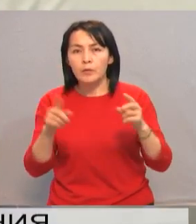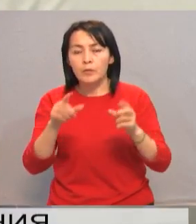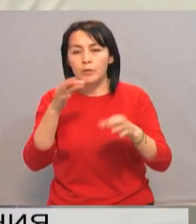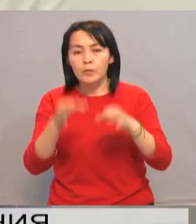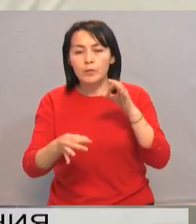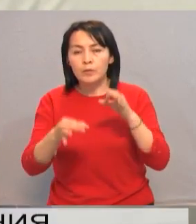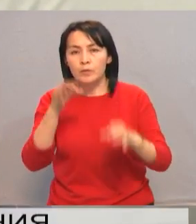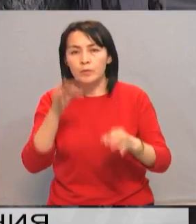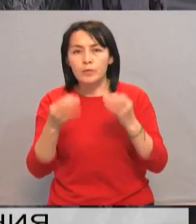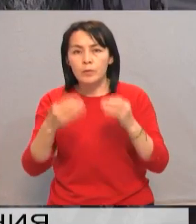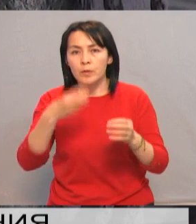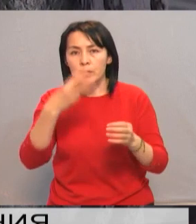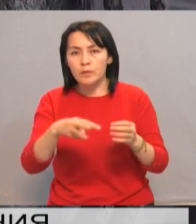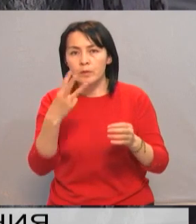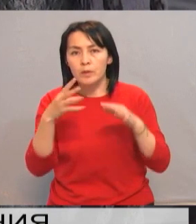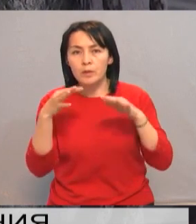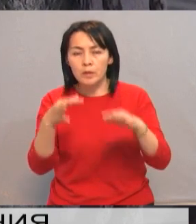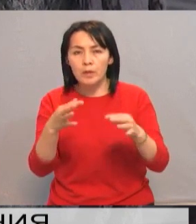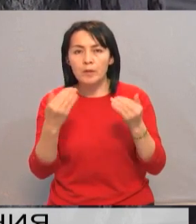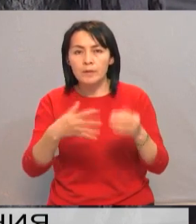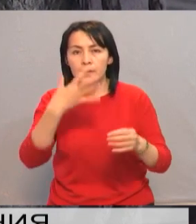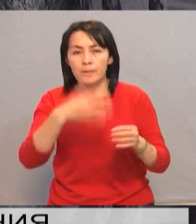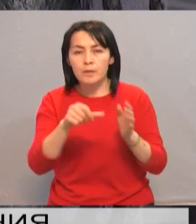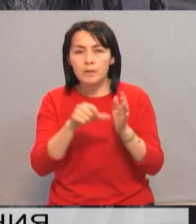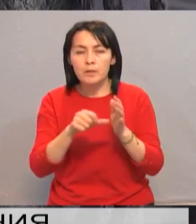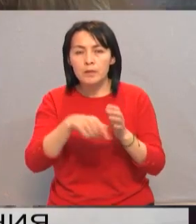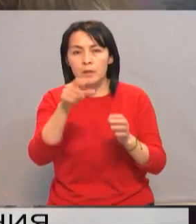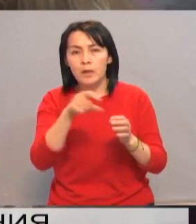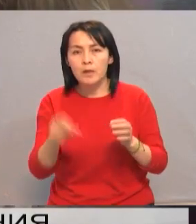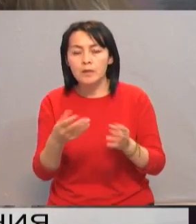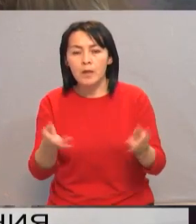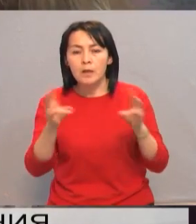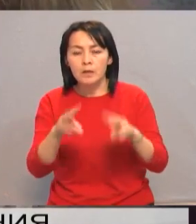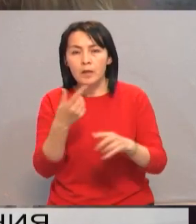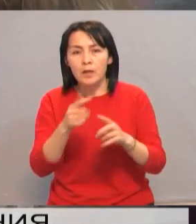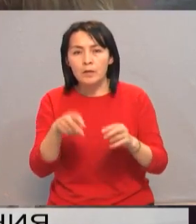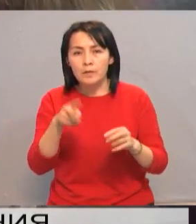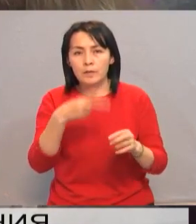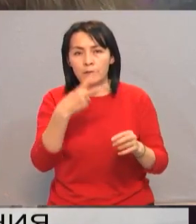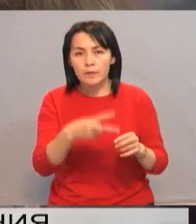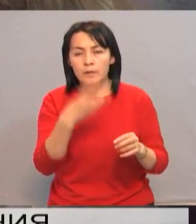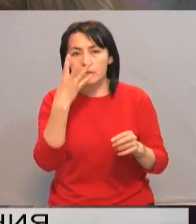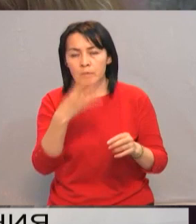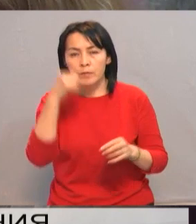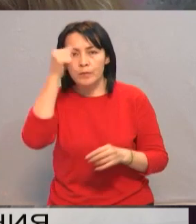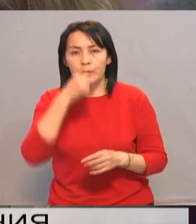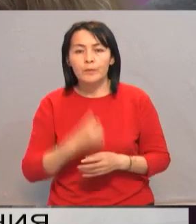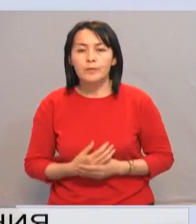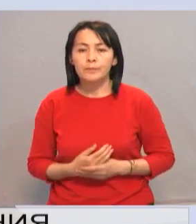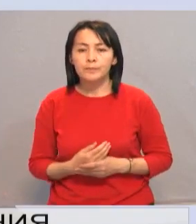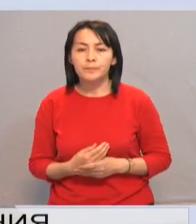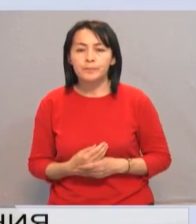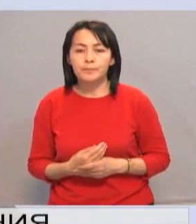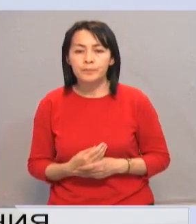по подсудности, 33 дела в отношении 56 лиц, остаток на этот 2024 год.